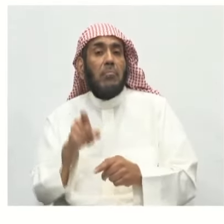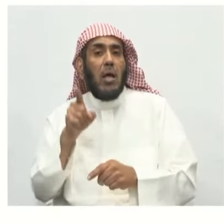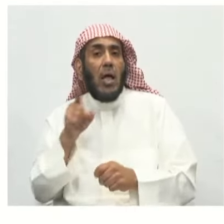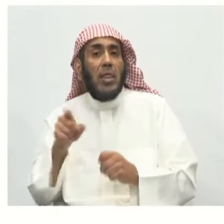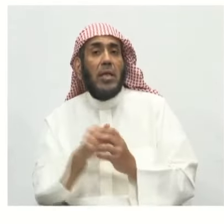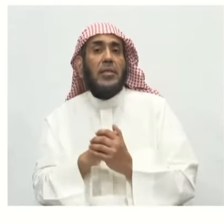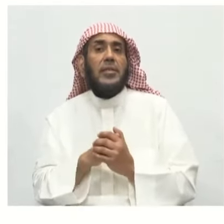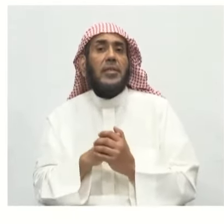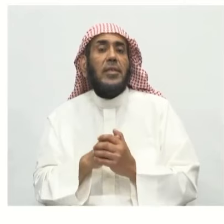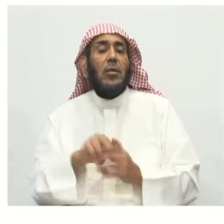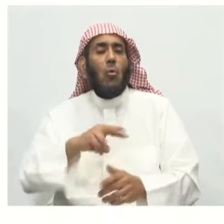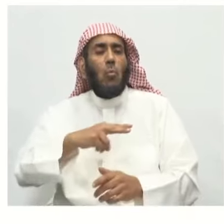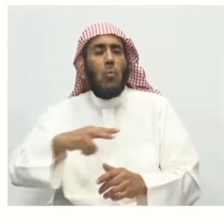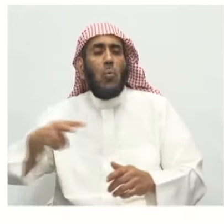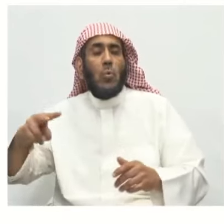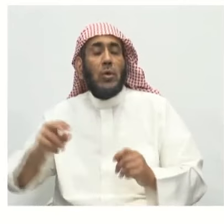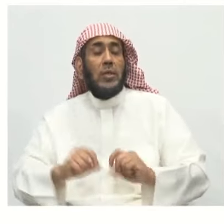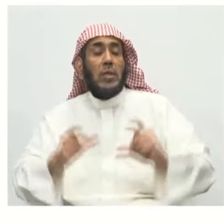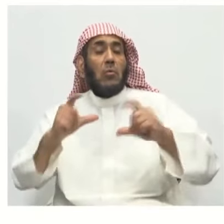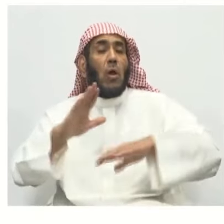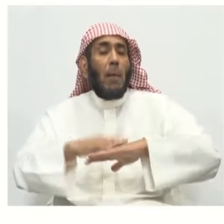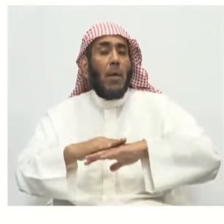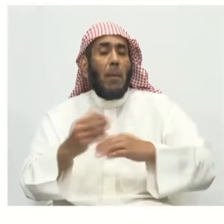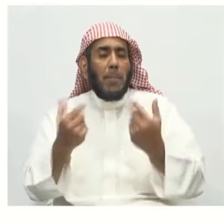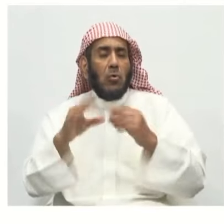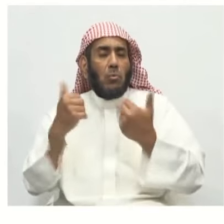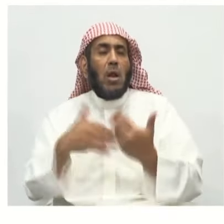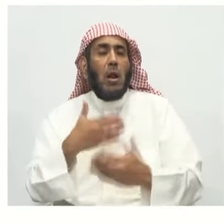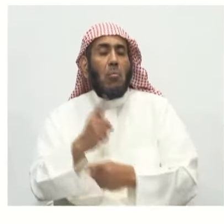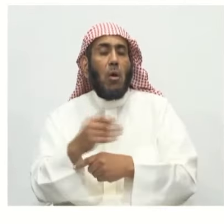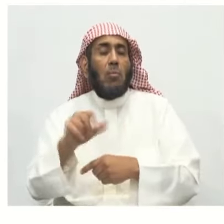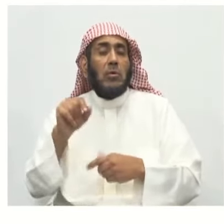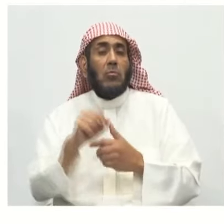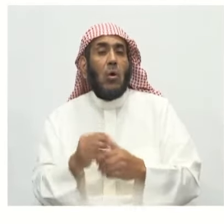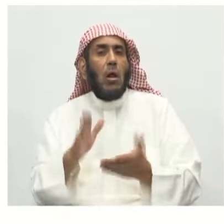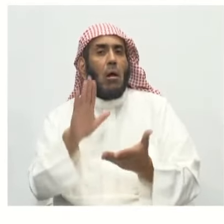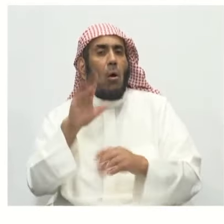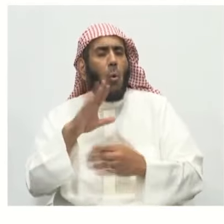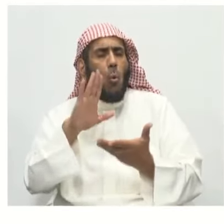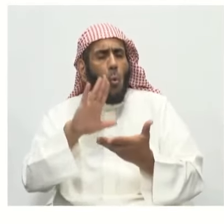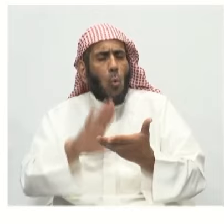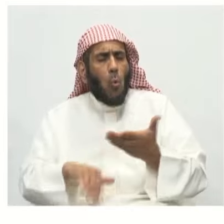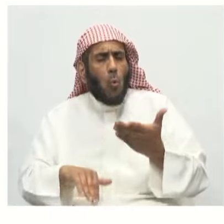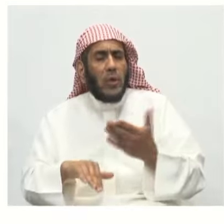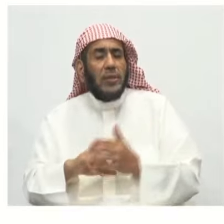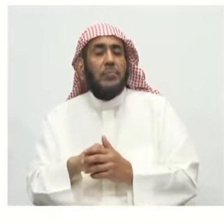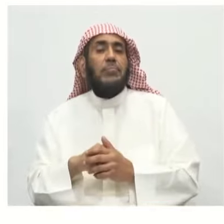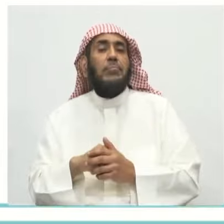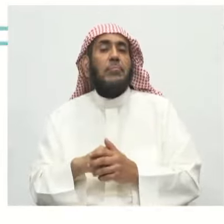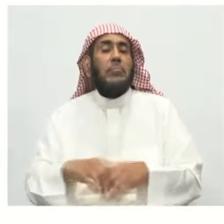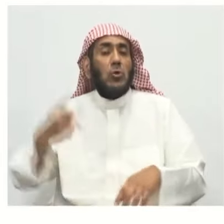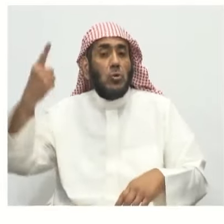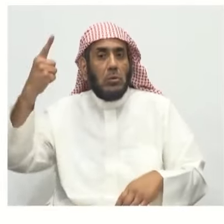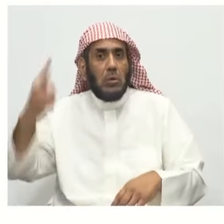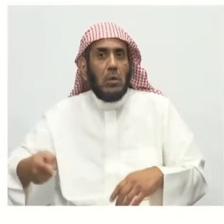هذه الامور تدل على ماذا من يكمل احسنتم تدل على خطوره